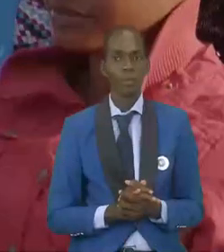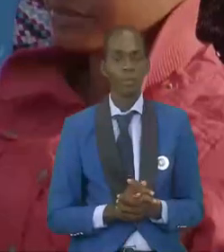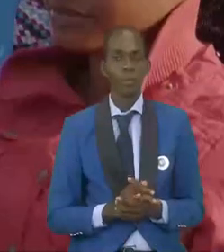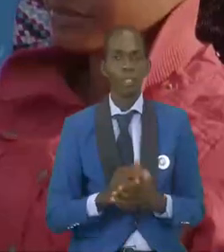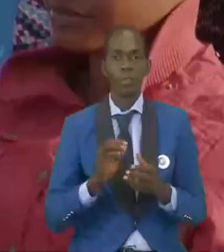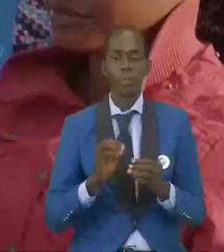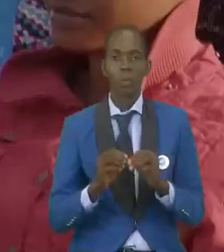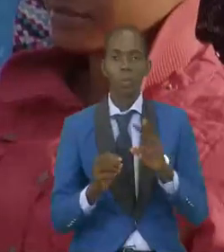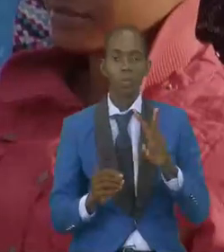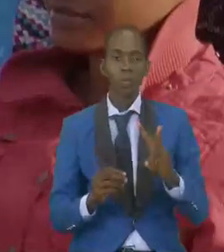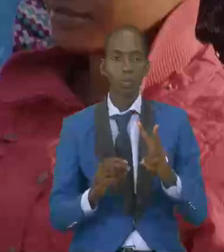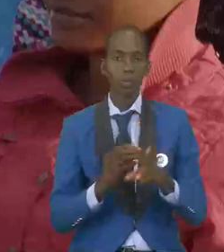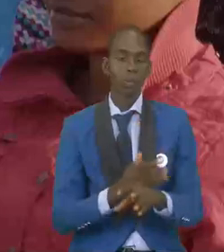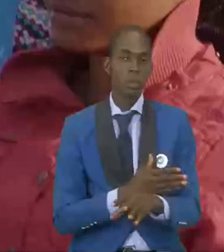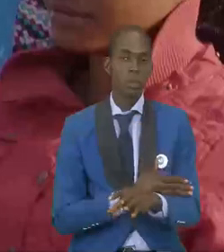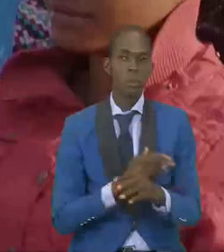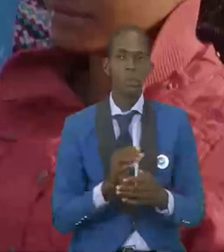AMEN